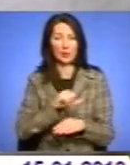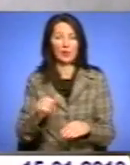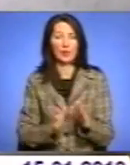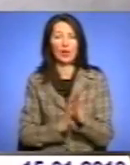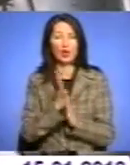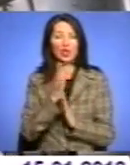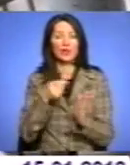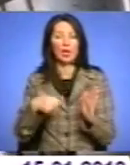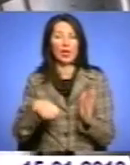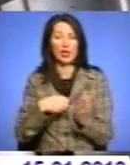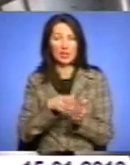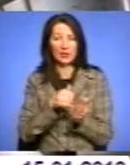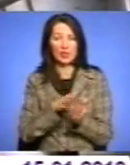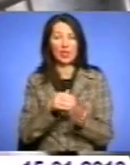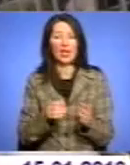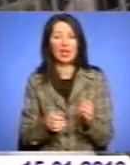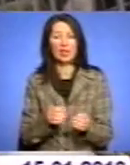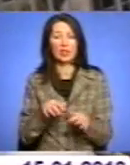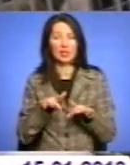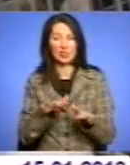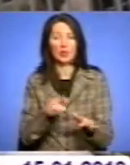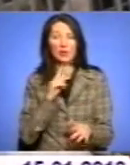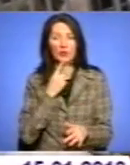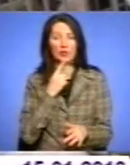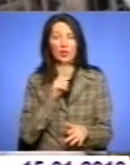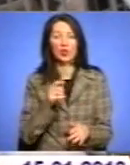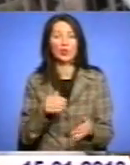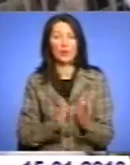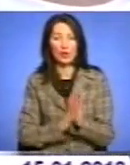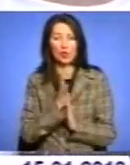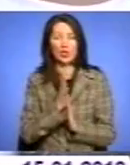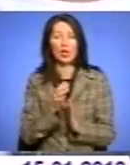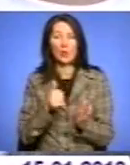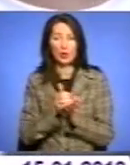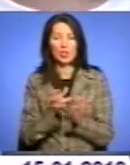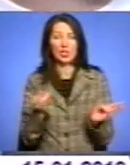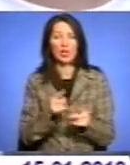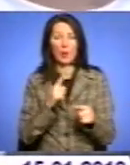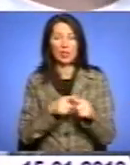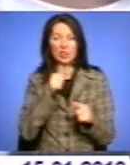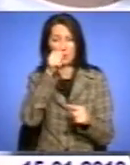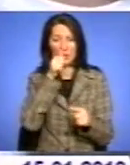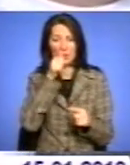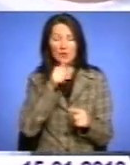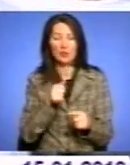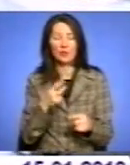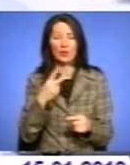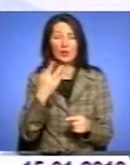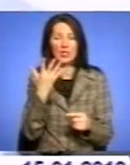клопітка. Аби вигодувати таке порося, знадобиться не менше, ніж півроку. З дня народження 25 днів вони були